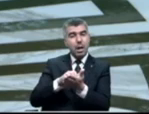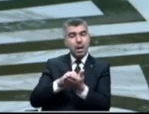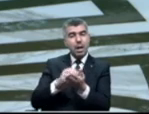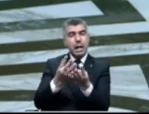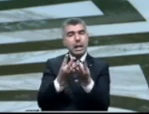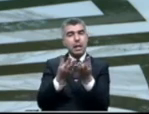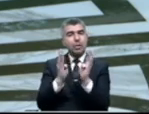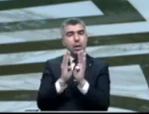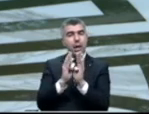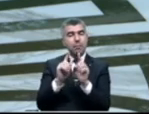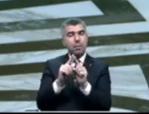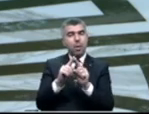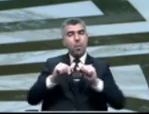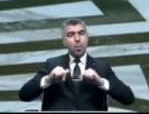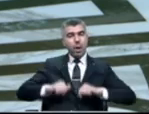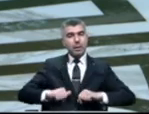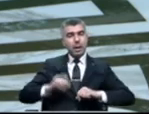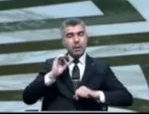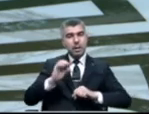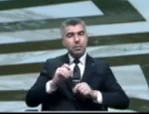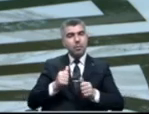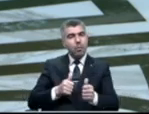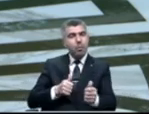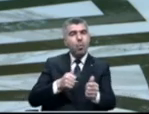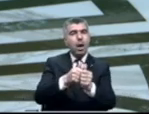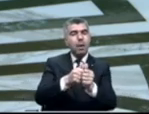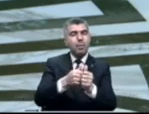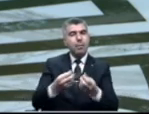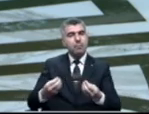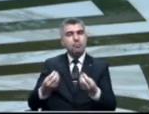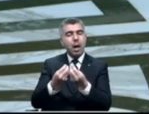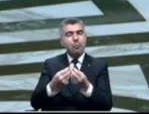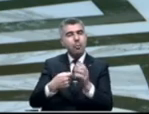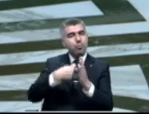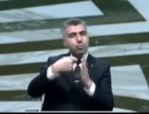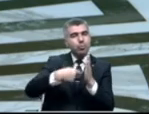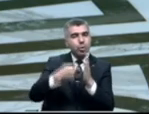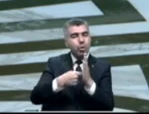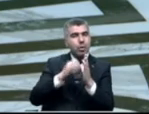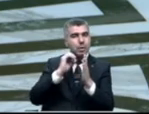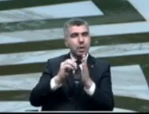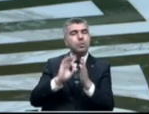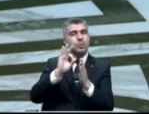التقنية بمواكبة الشركاء المعنيين قصد ملائمة المشاريع ديالهم